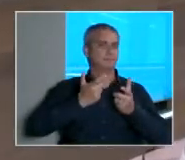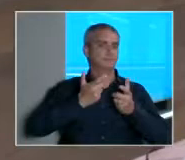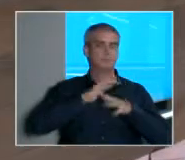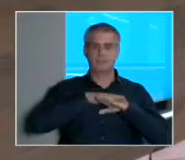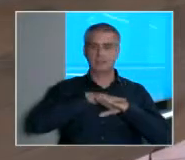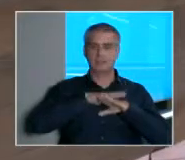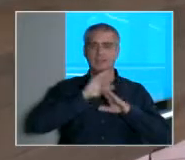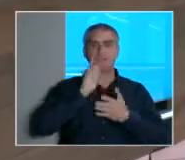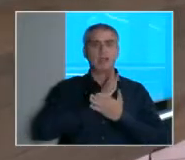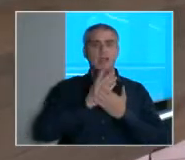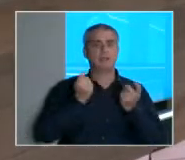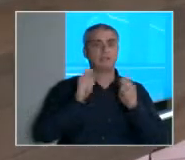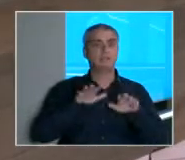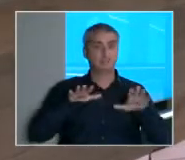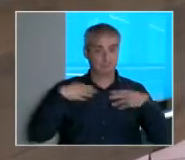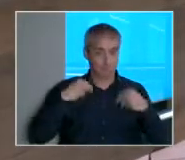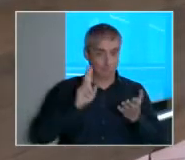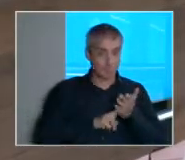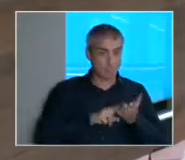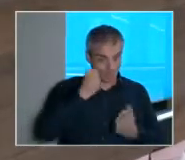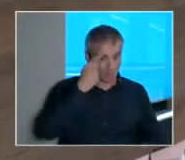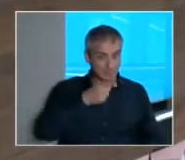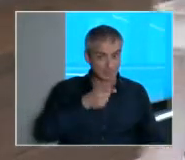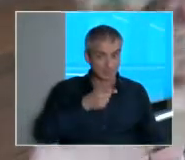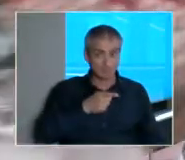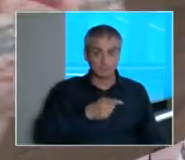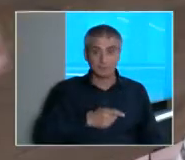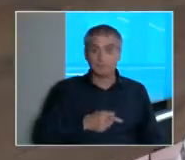סליחה, האם ההחלטה לסגור את שדה דוב נכונה לדעתך?